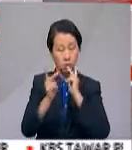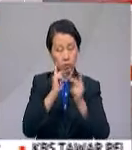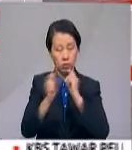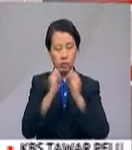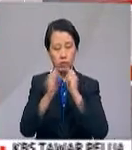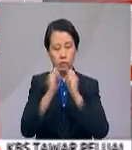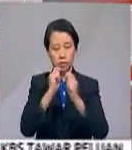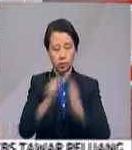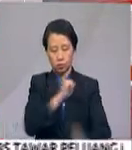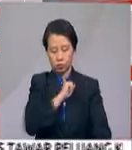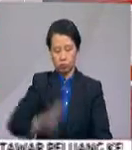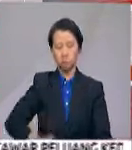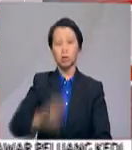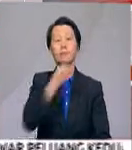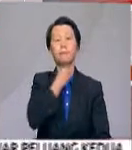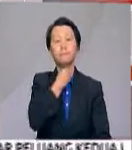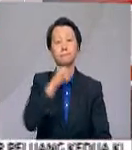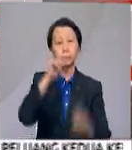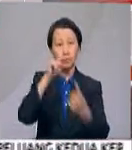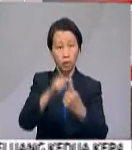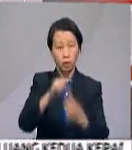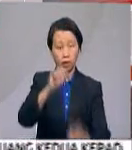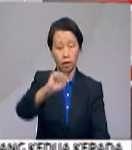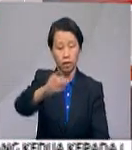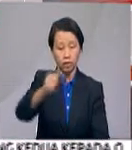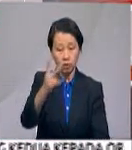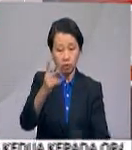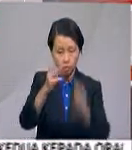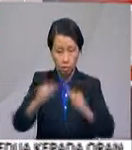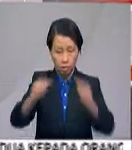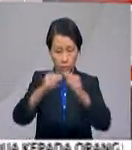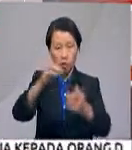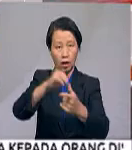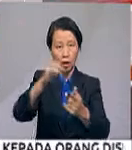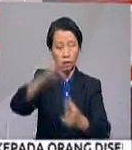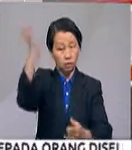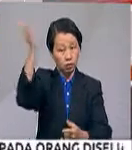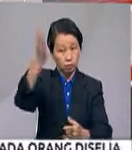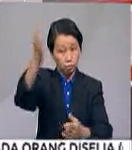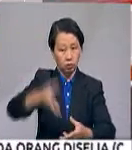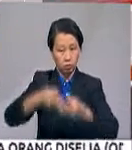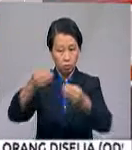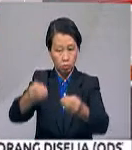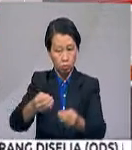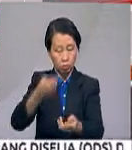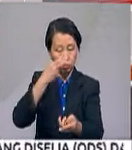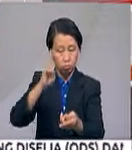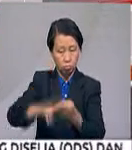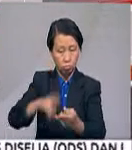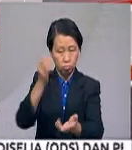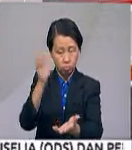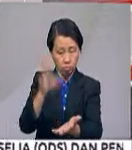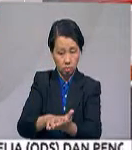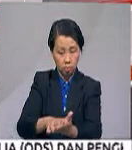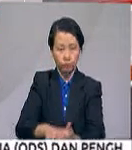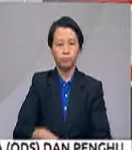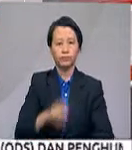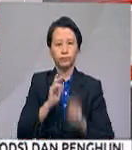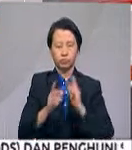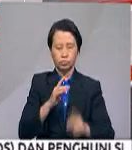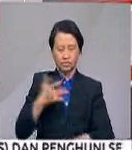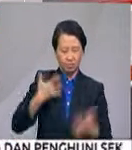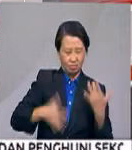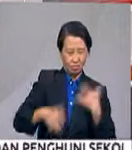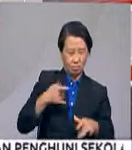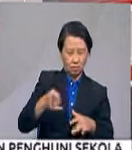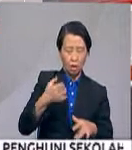Sultan Nazrin Shah kepada ahli jawatankuasa kariah masjid atau penceramah yang diberikan tauliah. Baginda bertitah amatlah janggal